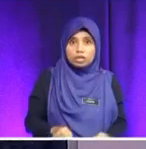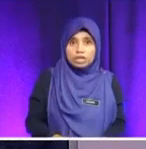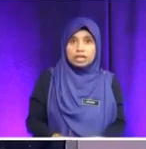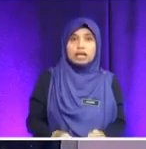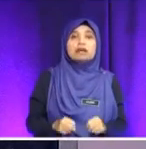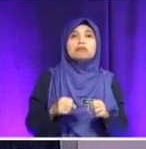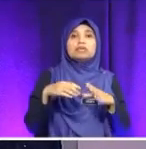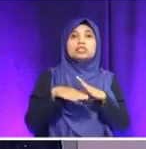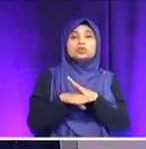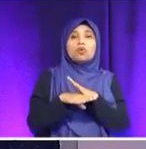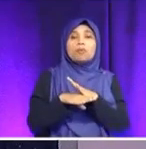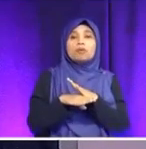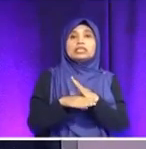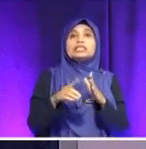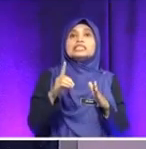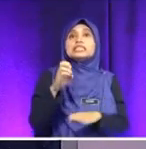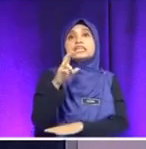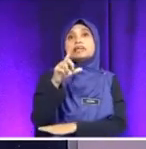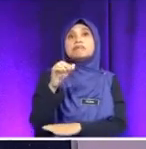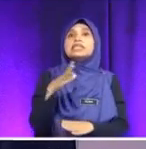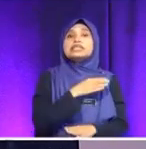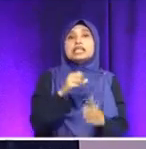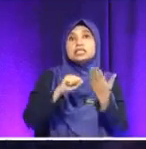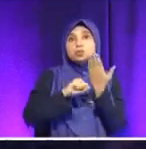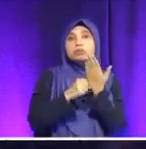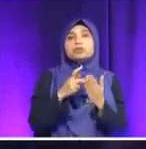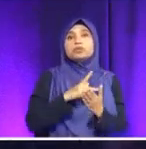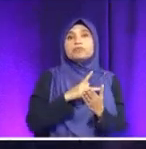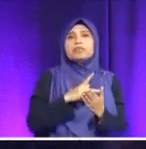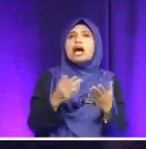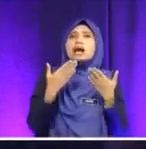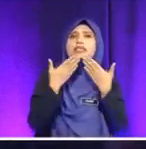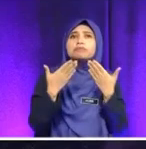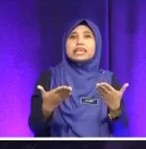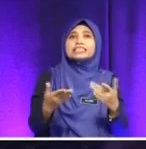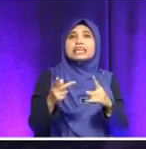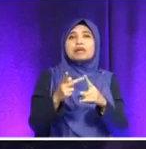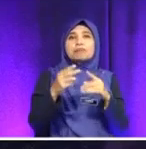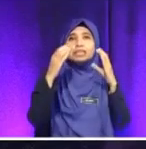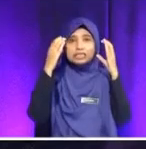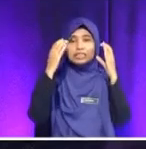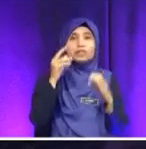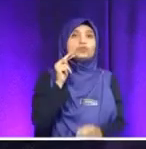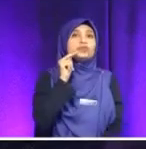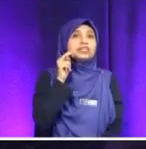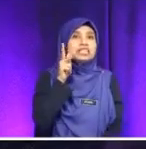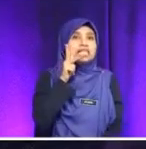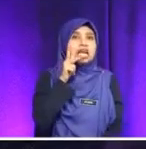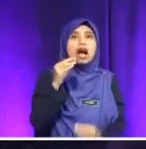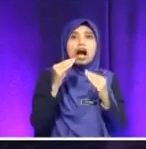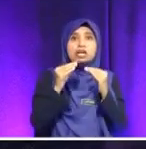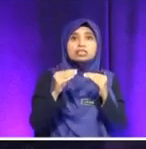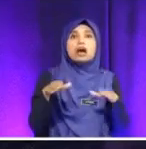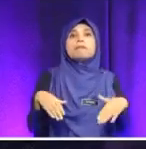portal delima masing-masing sumberku. Kita nak ucapkan jutaan terima kasih kepada guru kita yang mengajarkan kita bagaimana